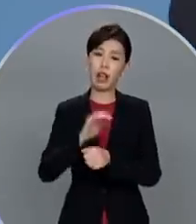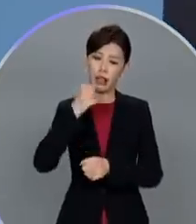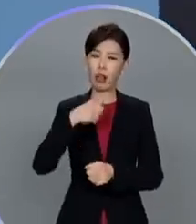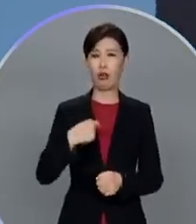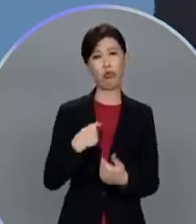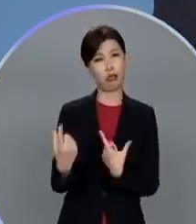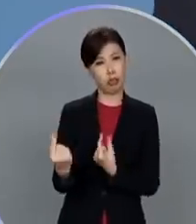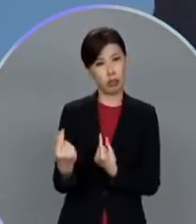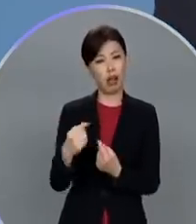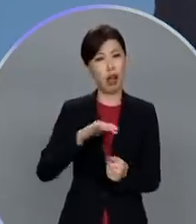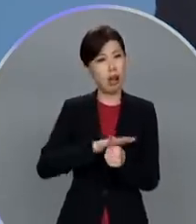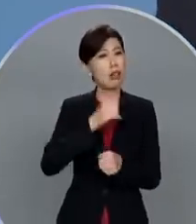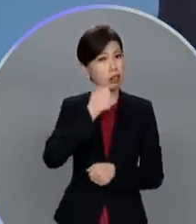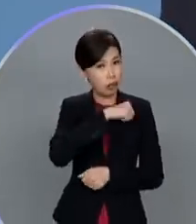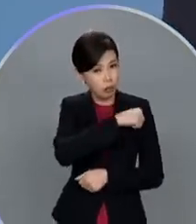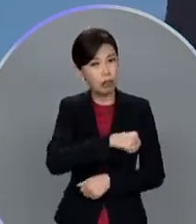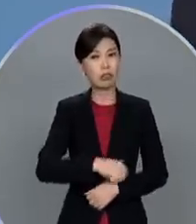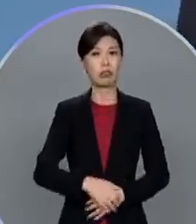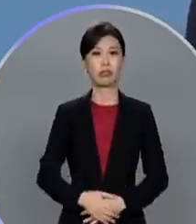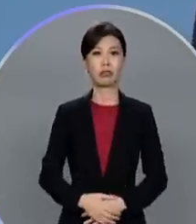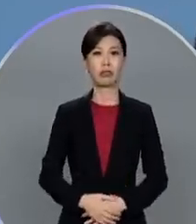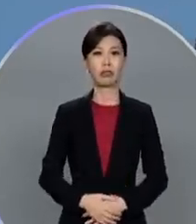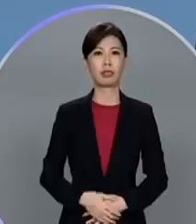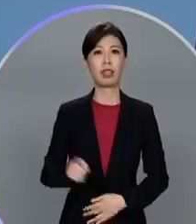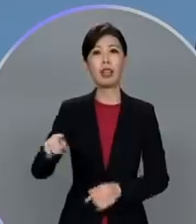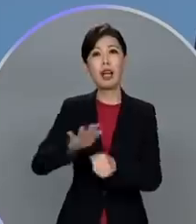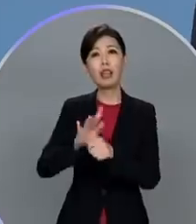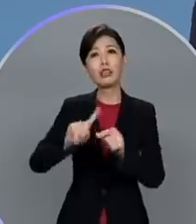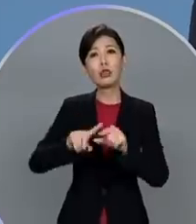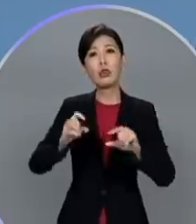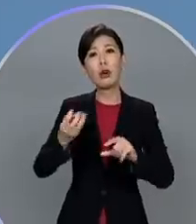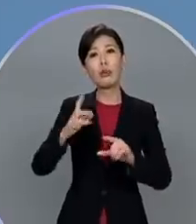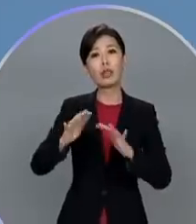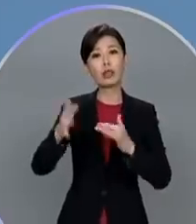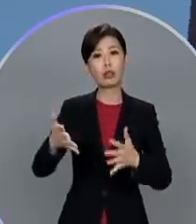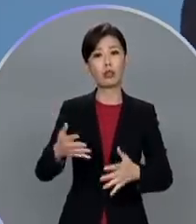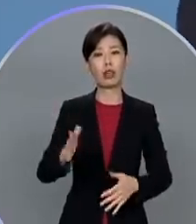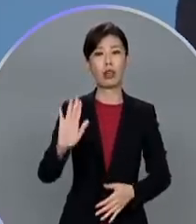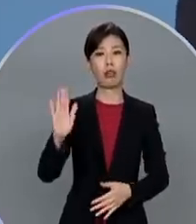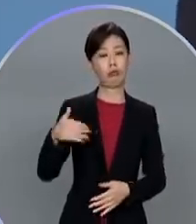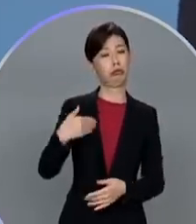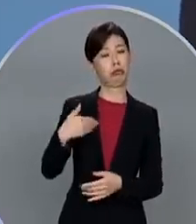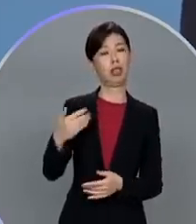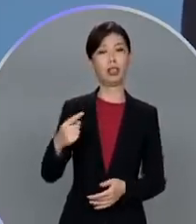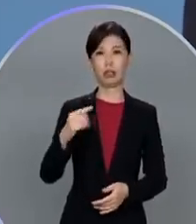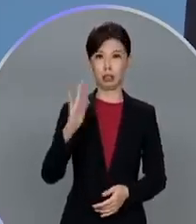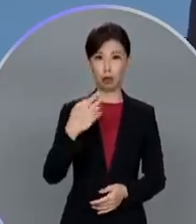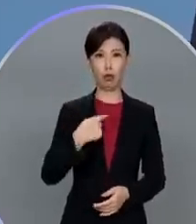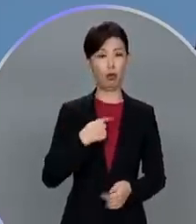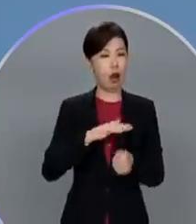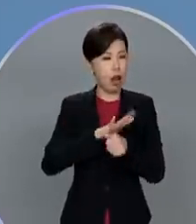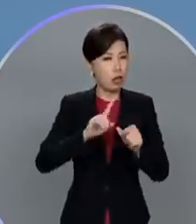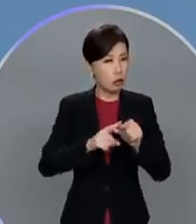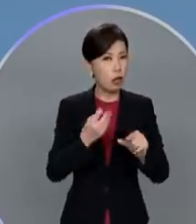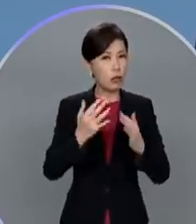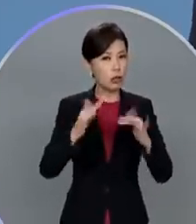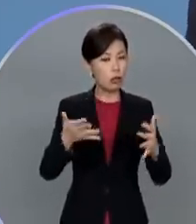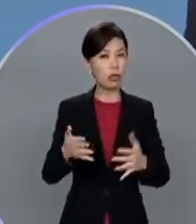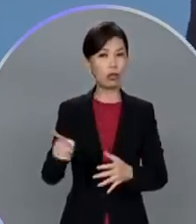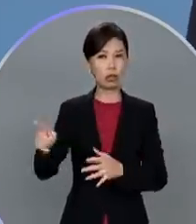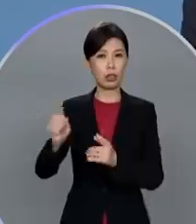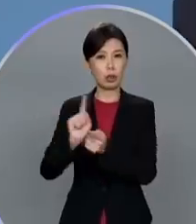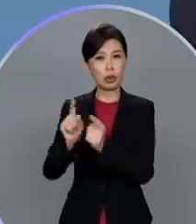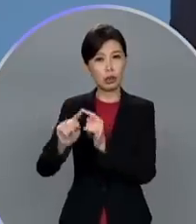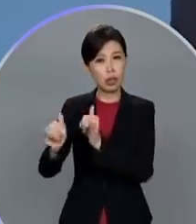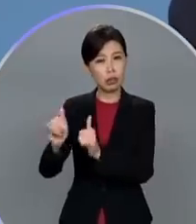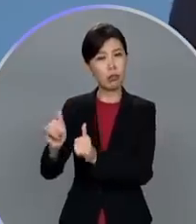也爱台湾。你爱中华民国吗？我不知道。我爱中华民国。你对2300万人民有感